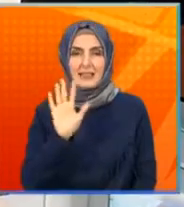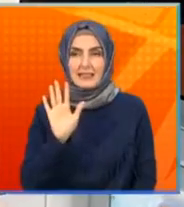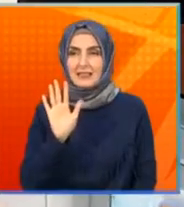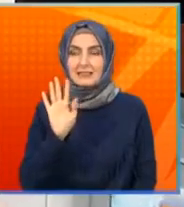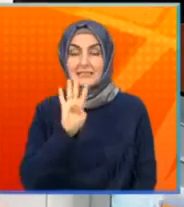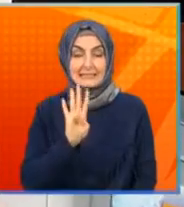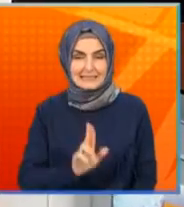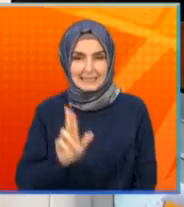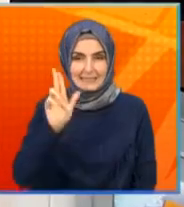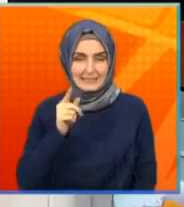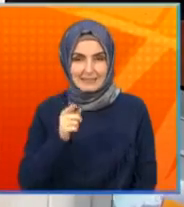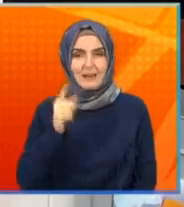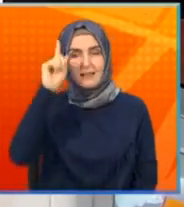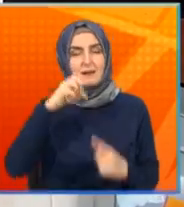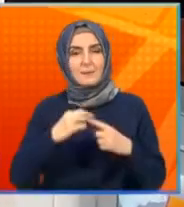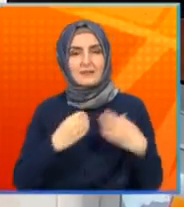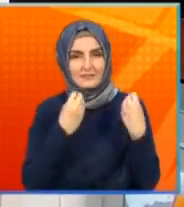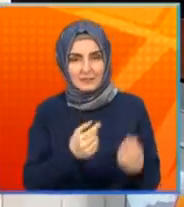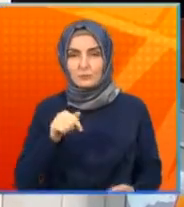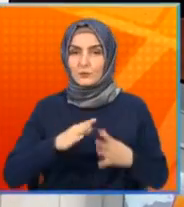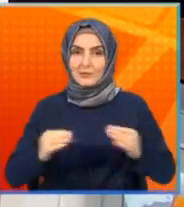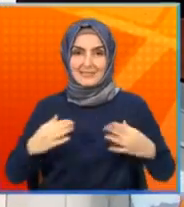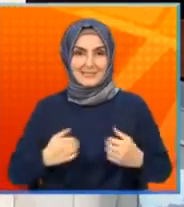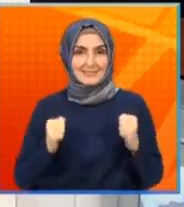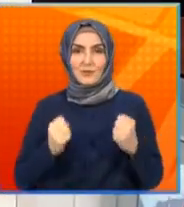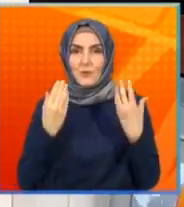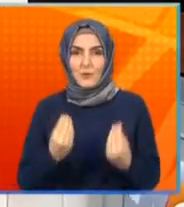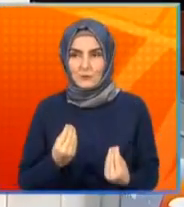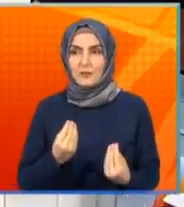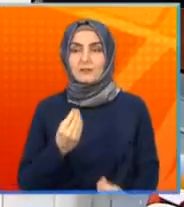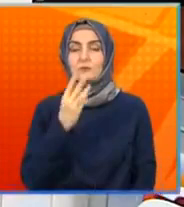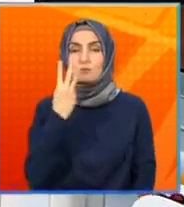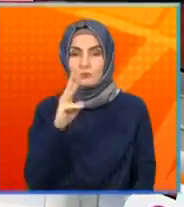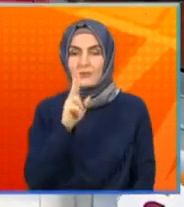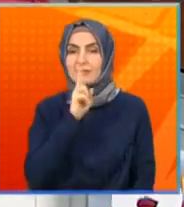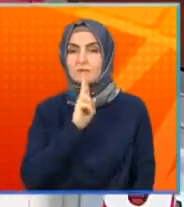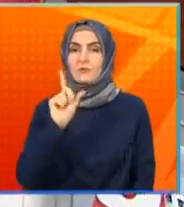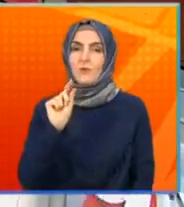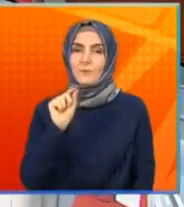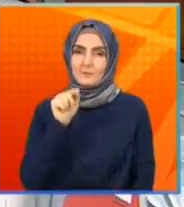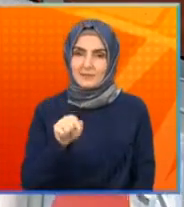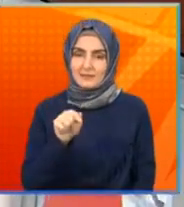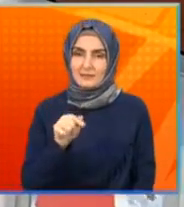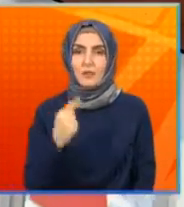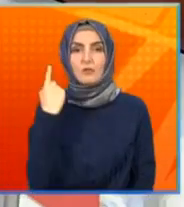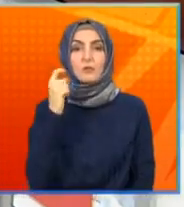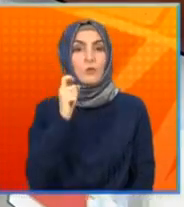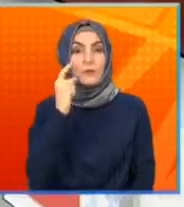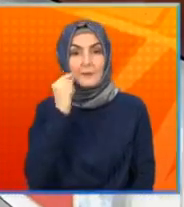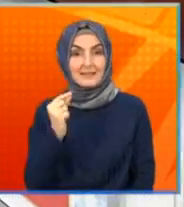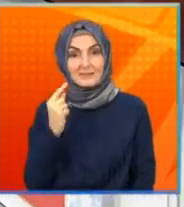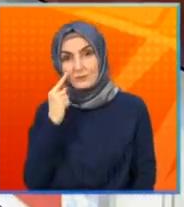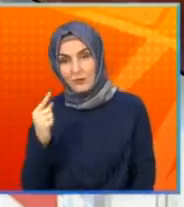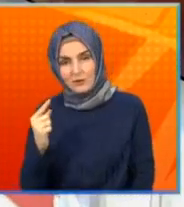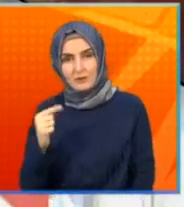diliyoruz bugünkü bileşen sayısı 3211 dünya kıyasla dokuz Mayısın tarihine bakıldığında daha iyi bir